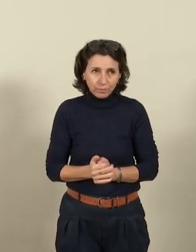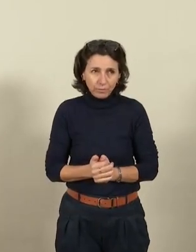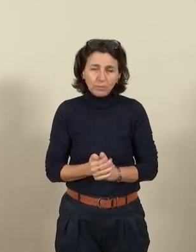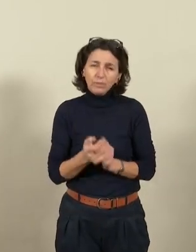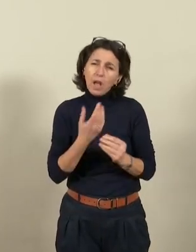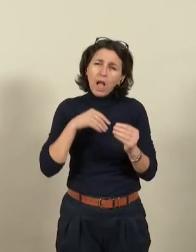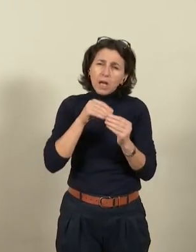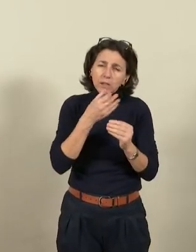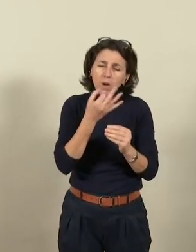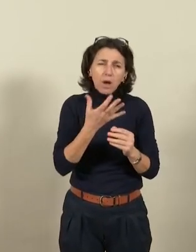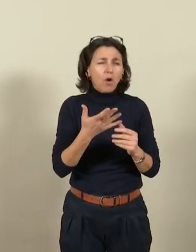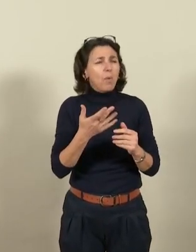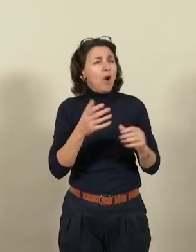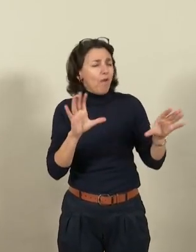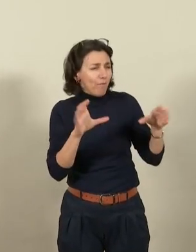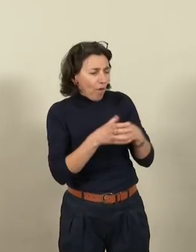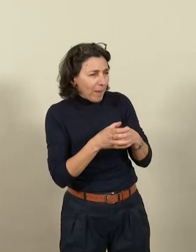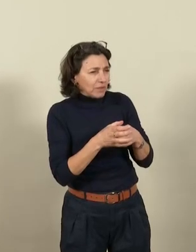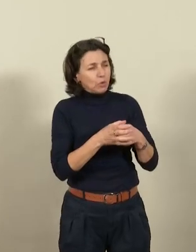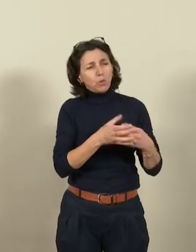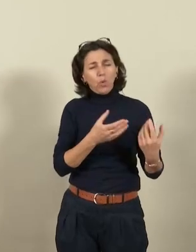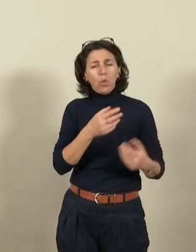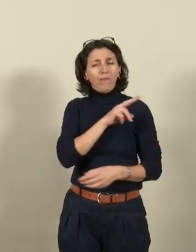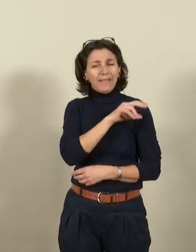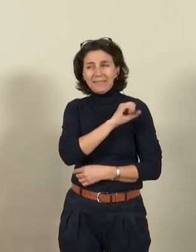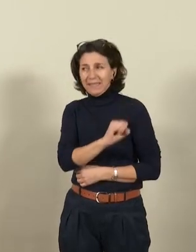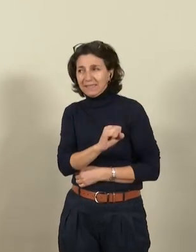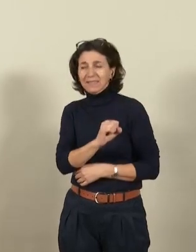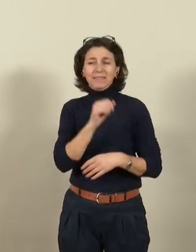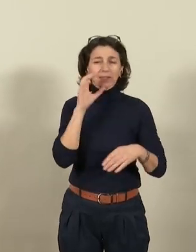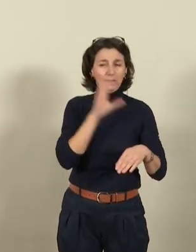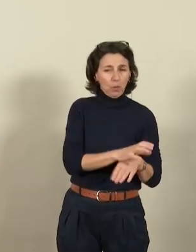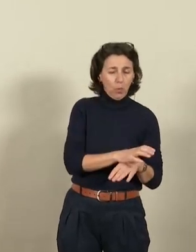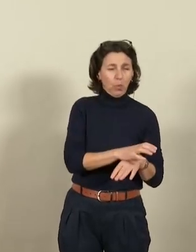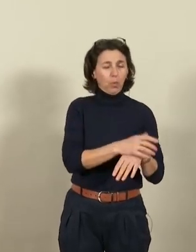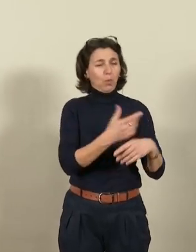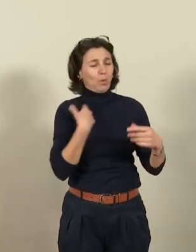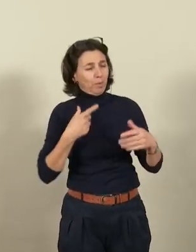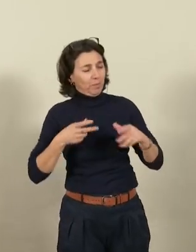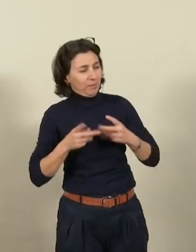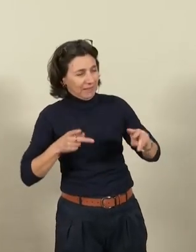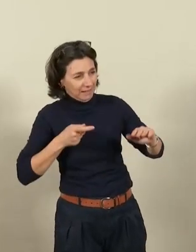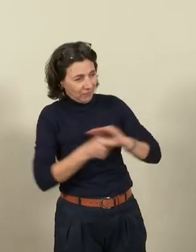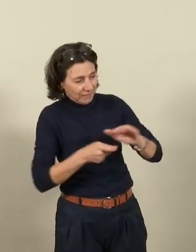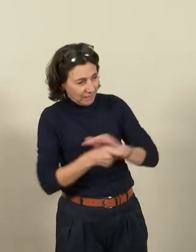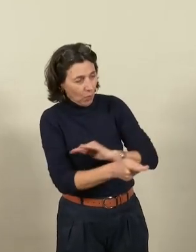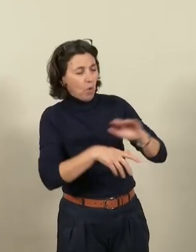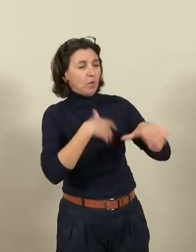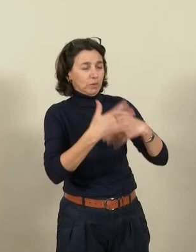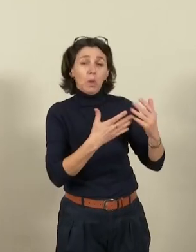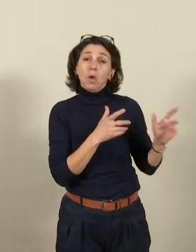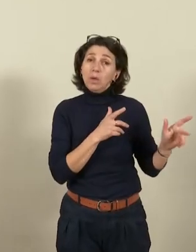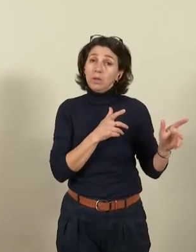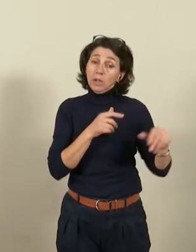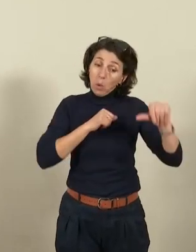formation contre les violences sexuelles et sexistes financé par la Ville dans les conditions définies par la Ville de Grenoble